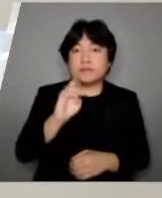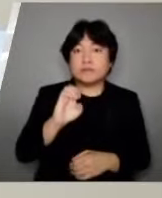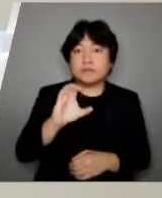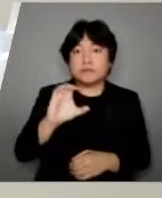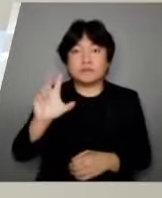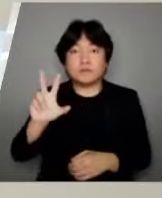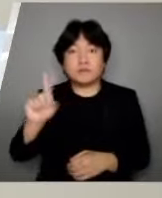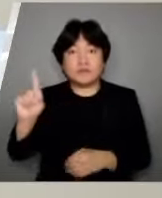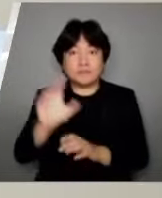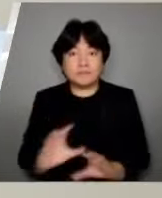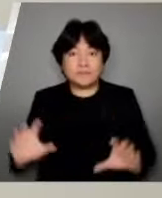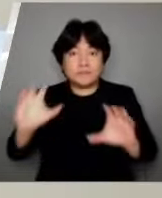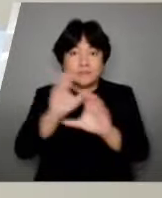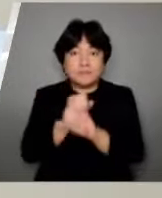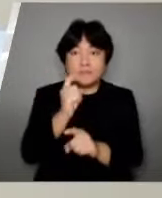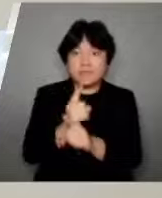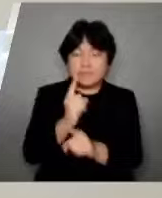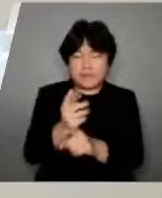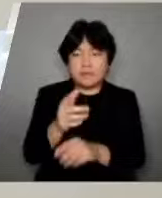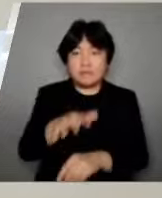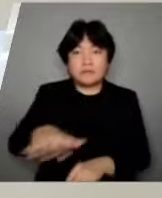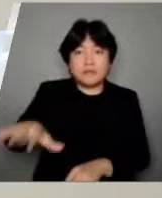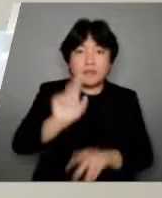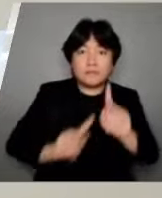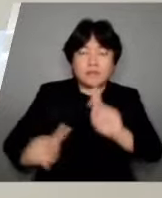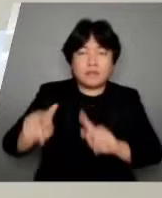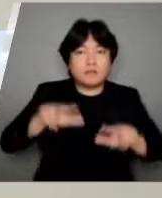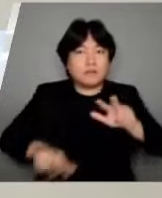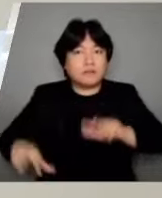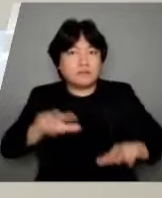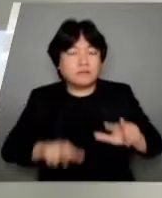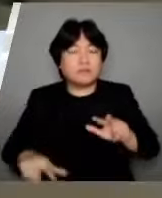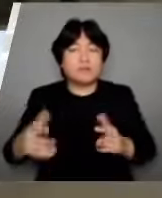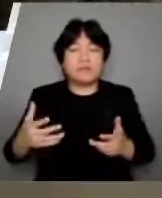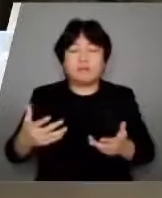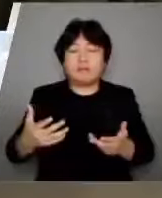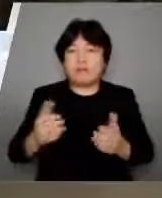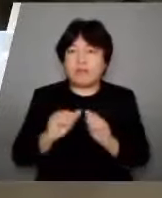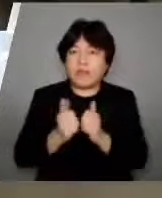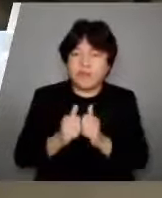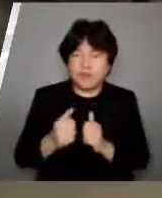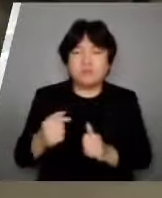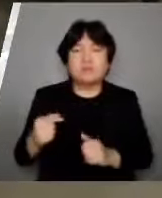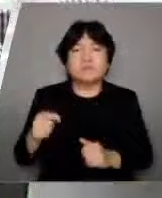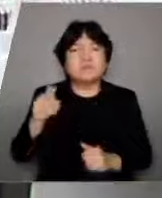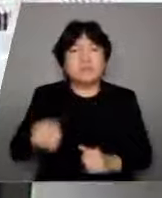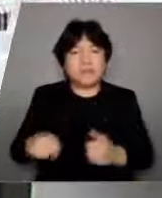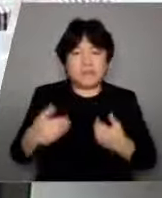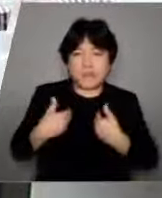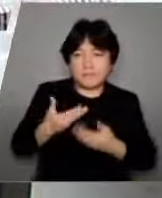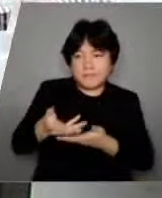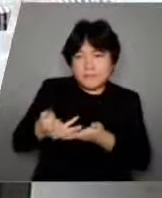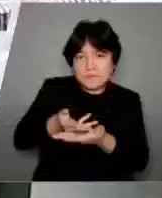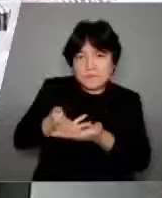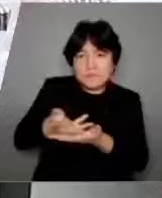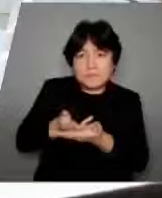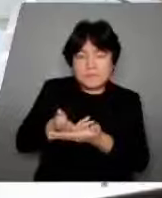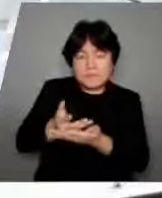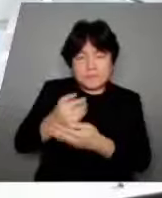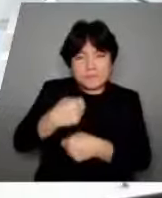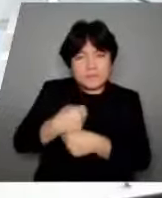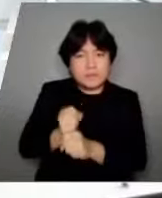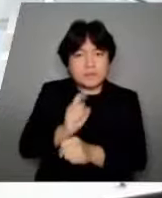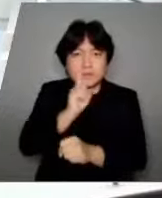to be panicking because they gave an order without consulting us. Nagbabala rin siya sa mga balak manamantala